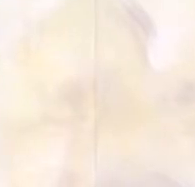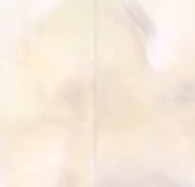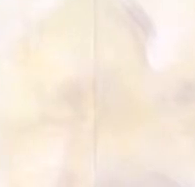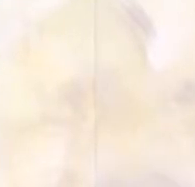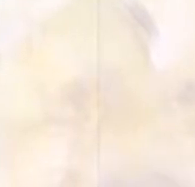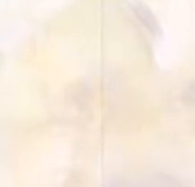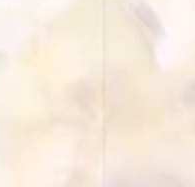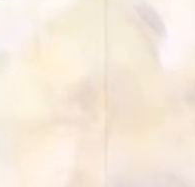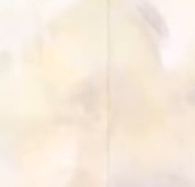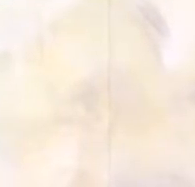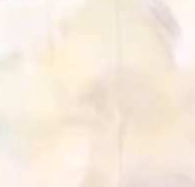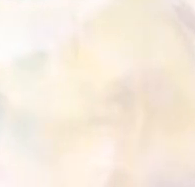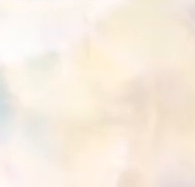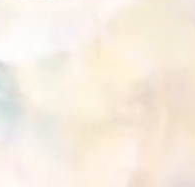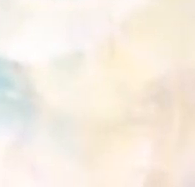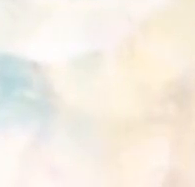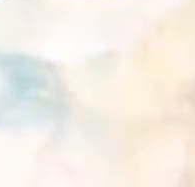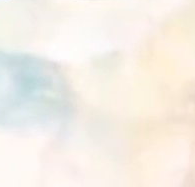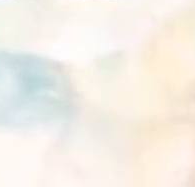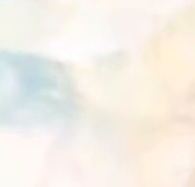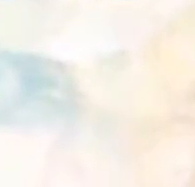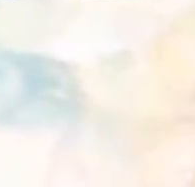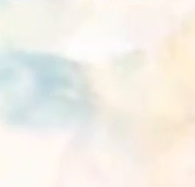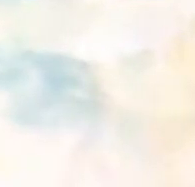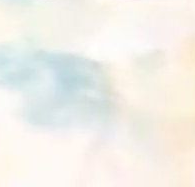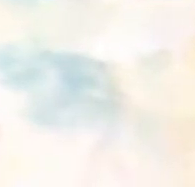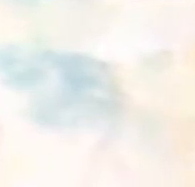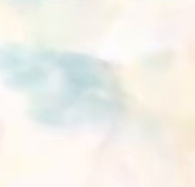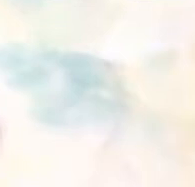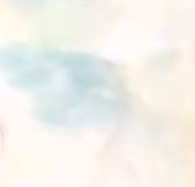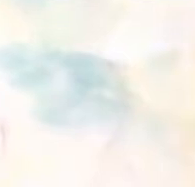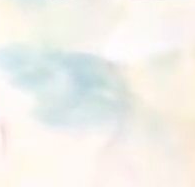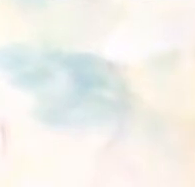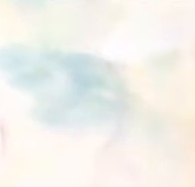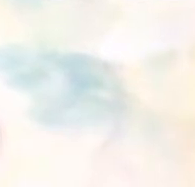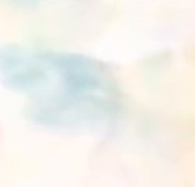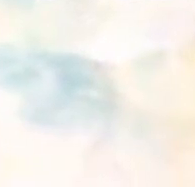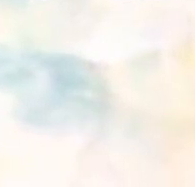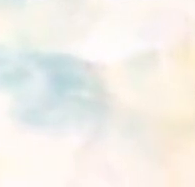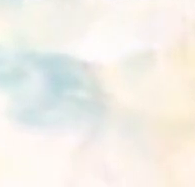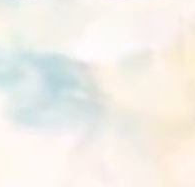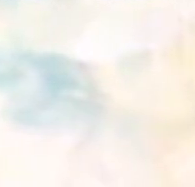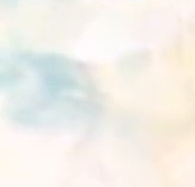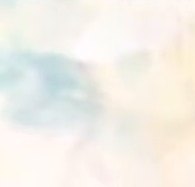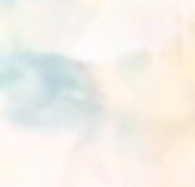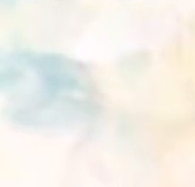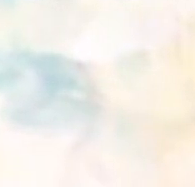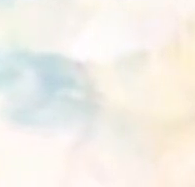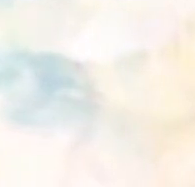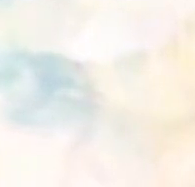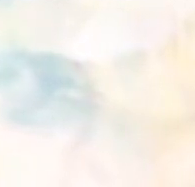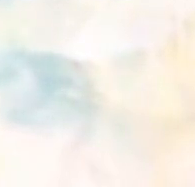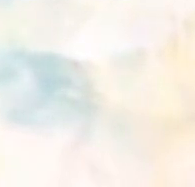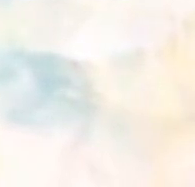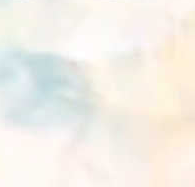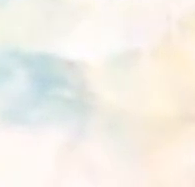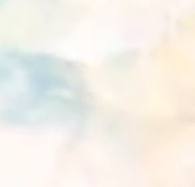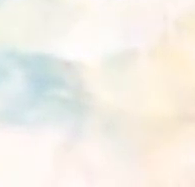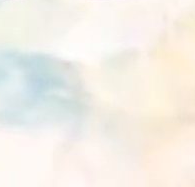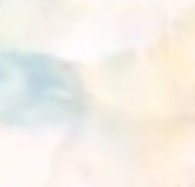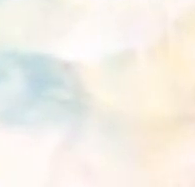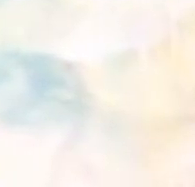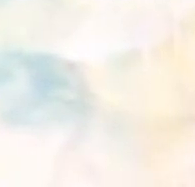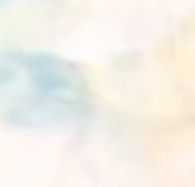wapokee taji iharibikayo. Bali sisi tupokee taji